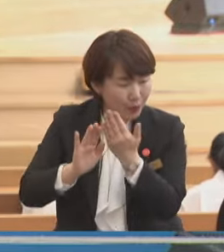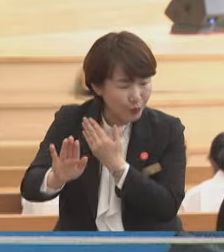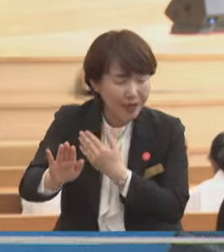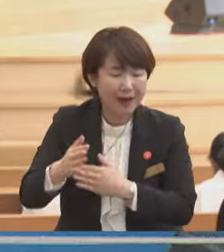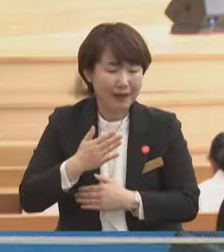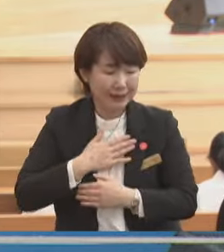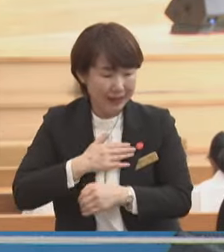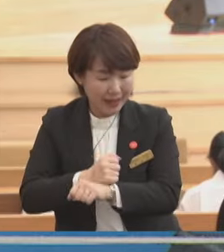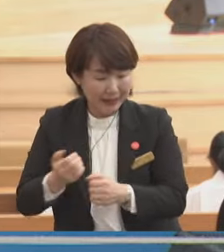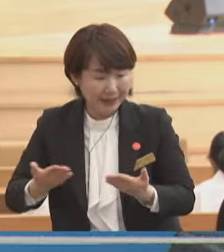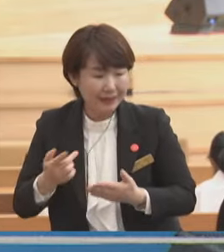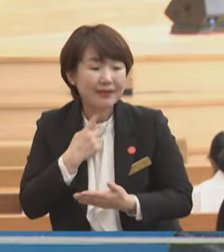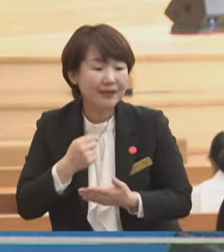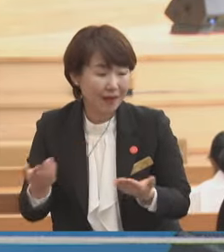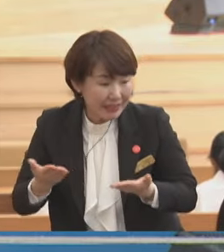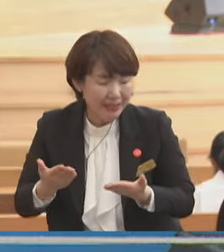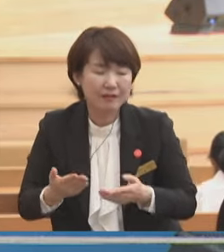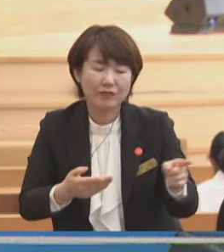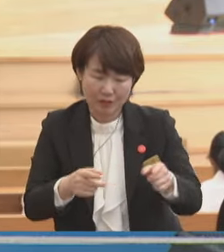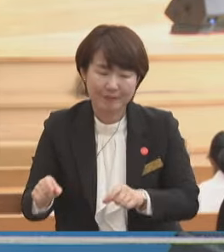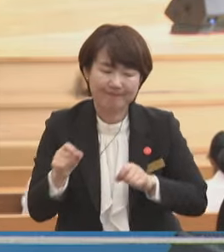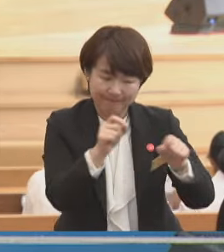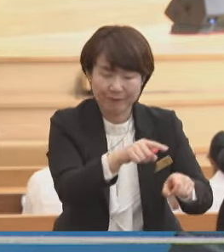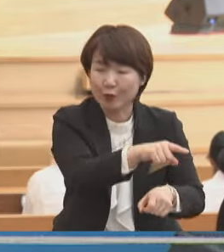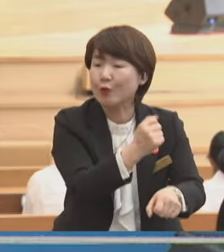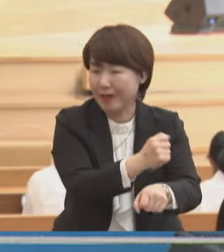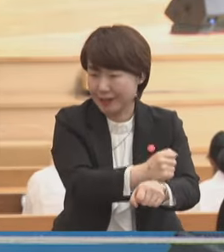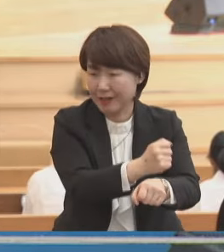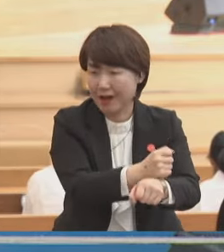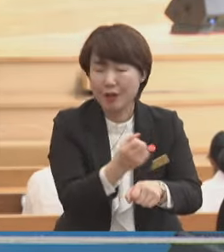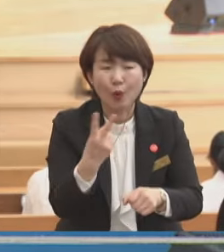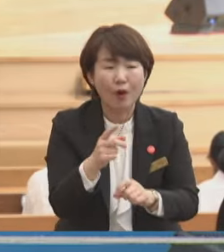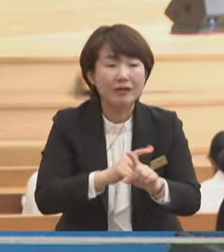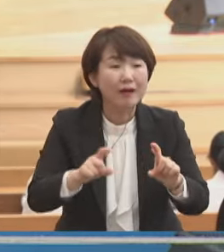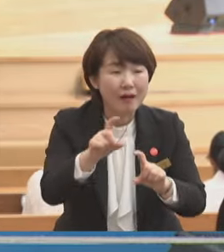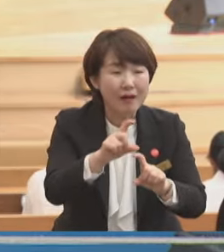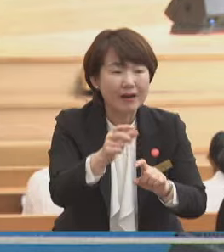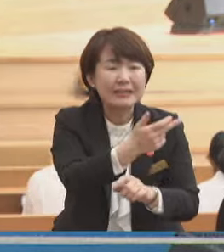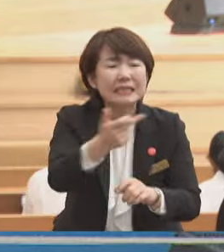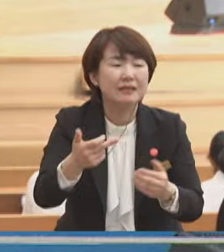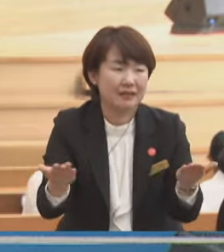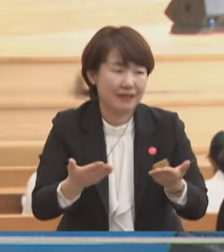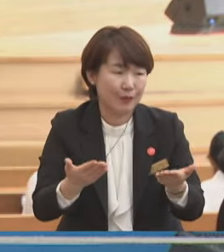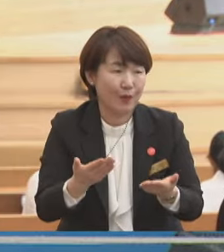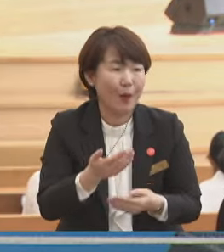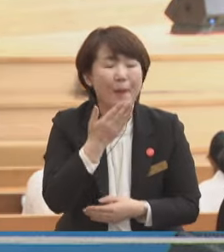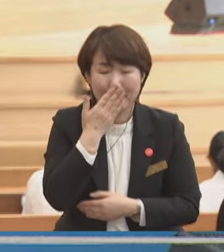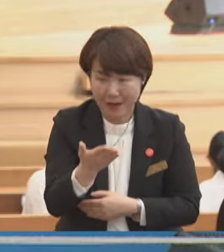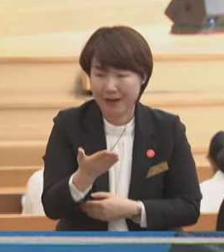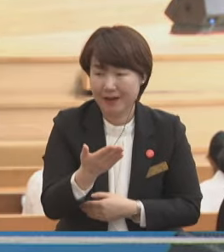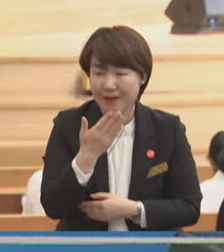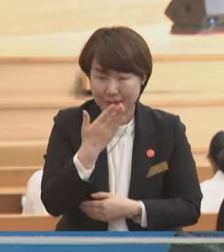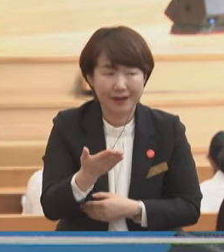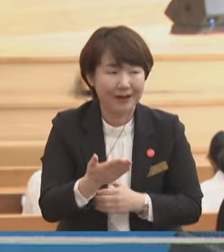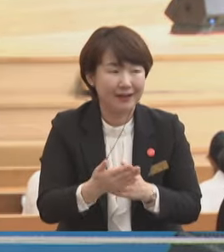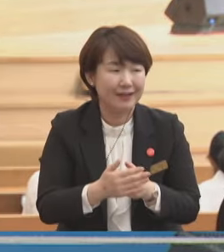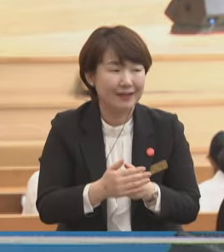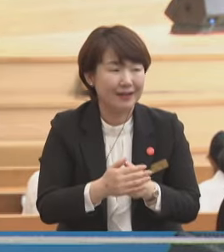일을 너희들도 하게 될 것이다 가서 그보다 더 큰 일도 하게 될